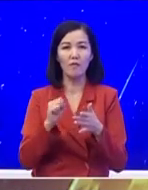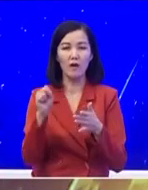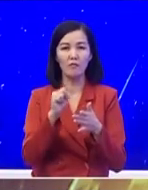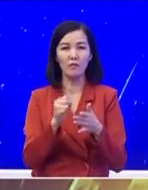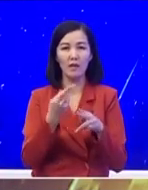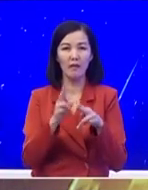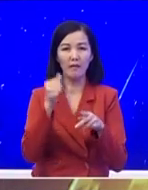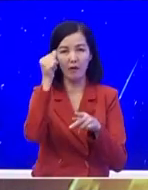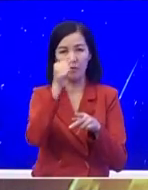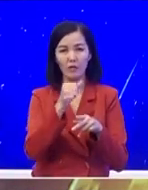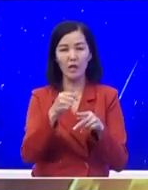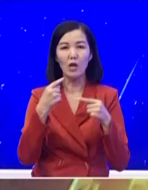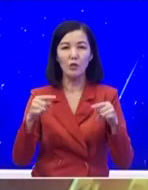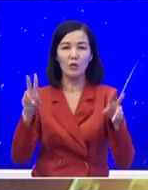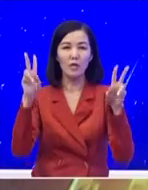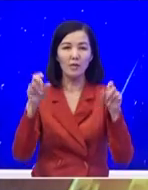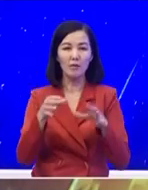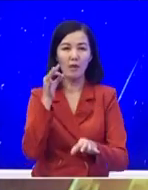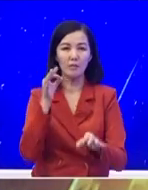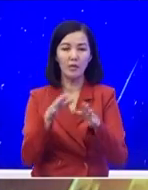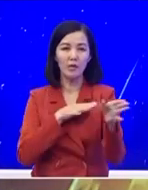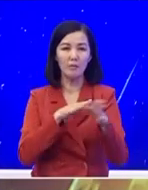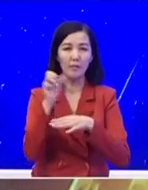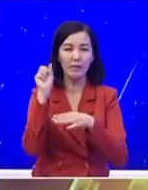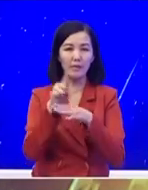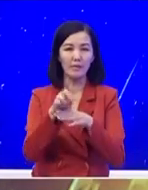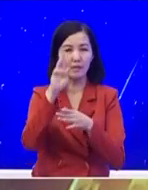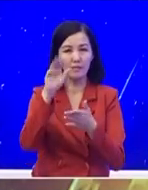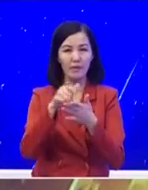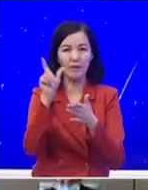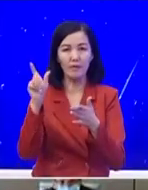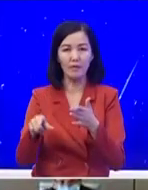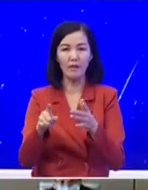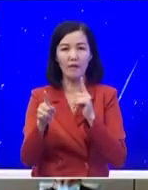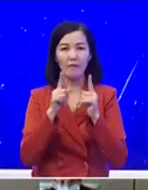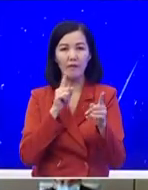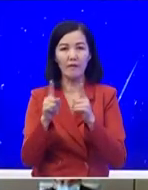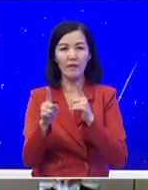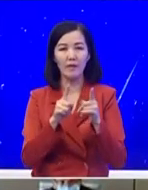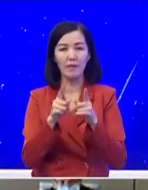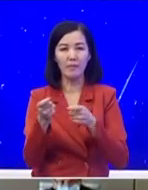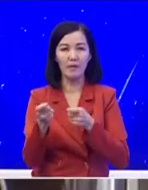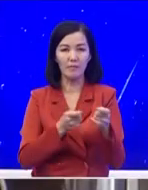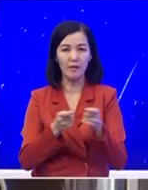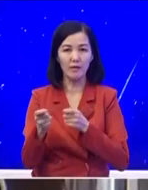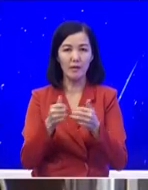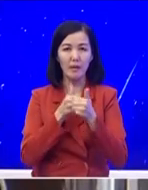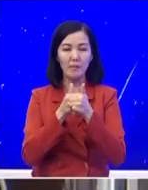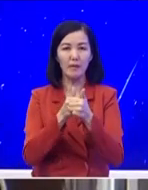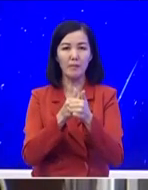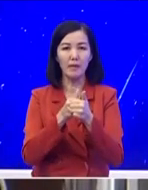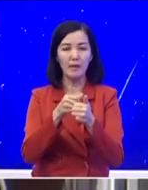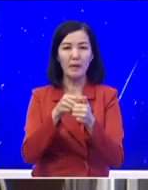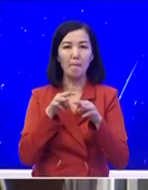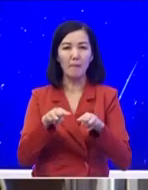года. Эти и другие темы обсуждались по исполнению поручений президента страны во время заседания правительства под председательством премьер-министра